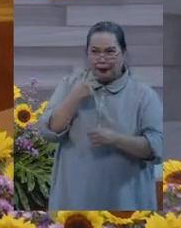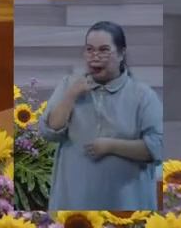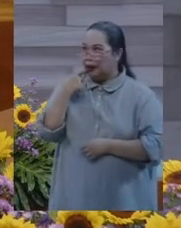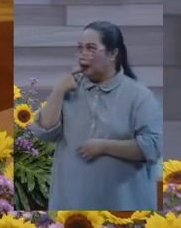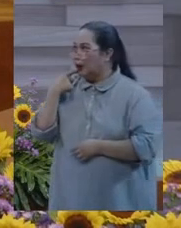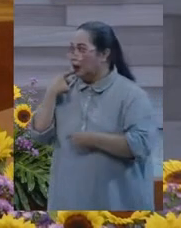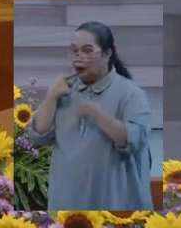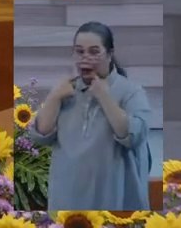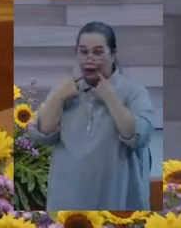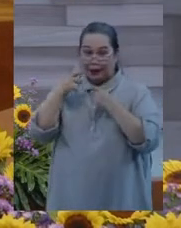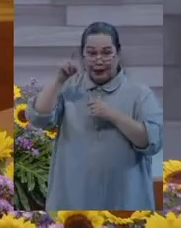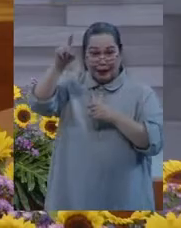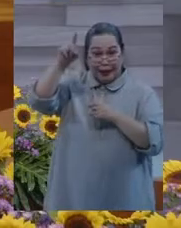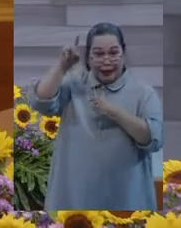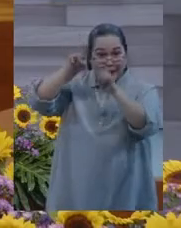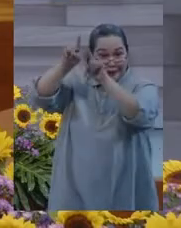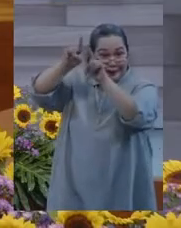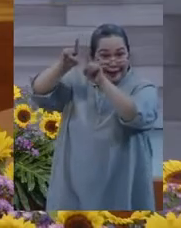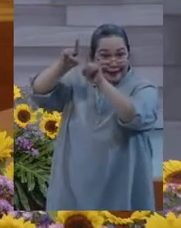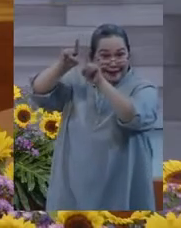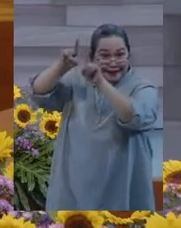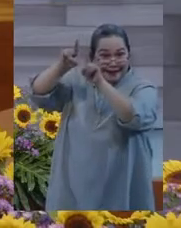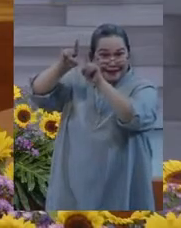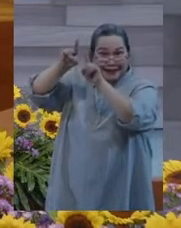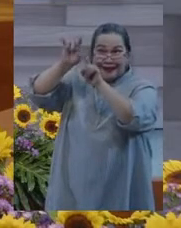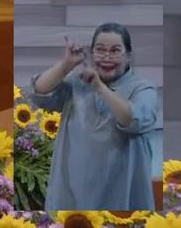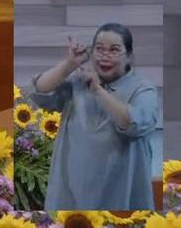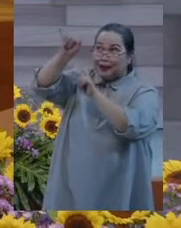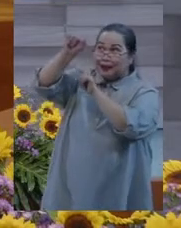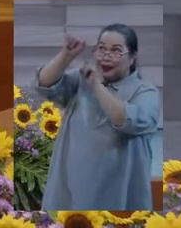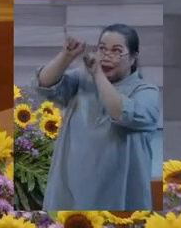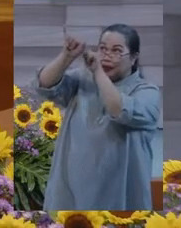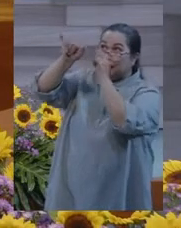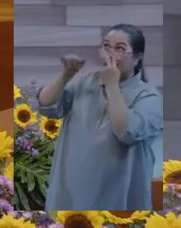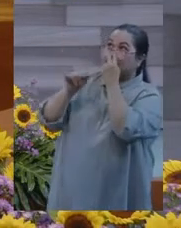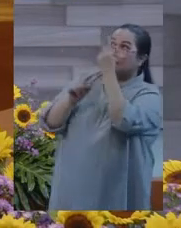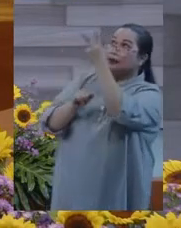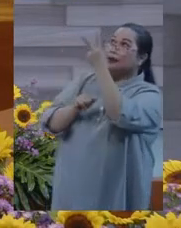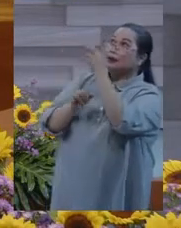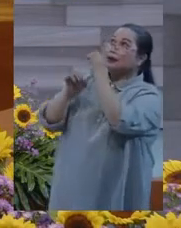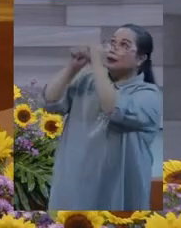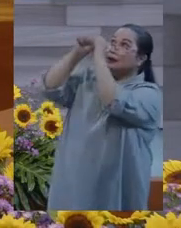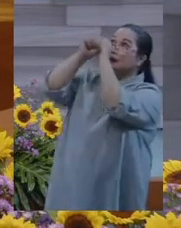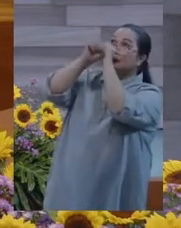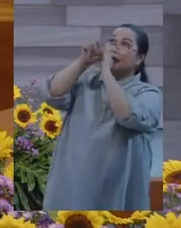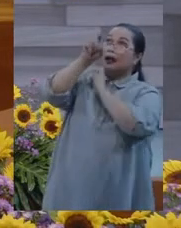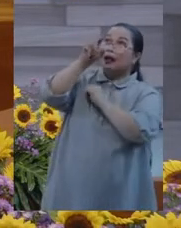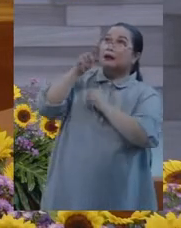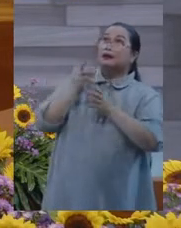Ang stars po, hindi nagwa-wander. Kaya nga po, pag nag-navigate kayo sa dagat,